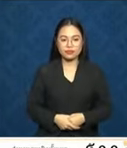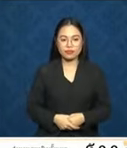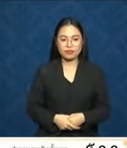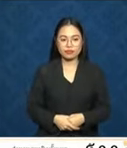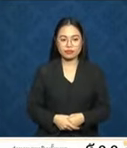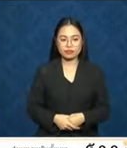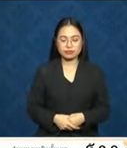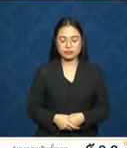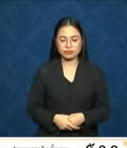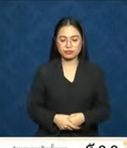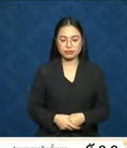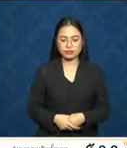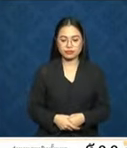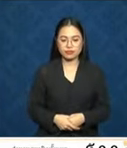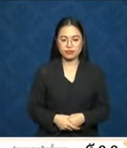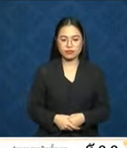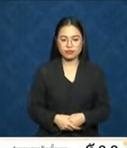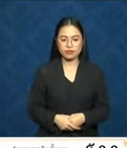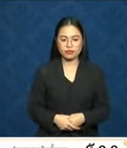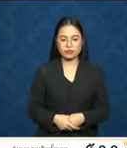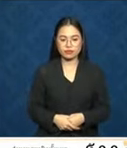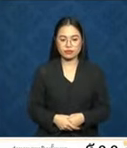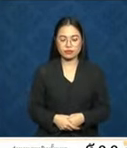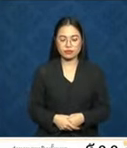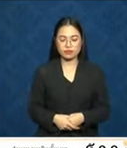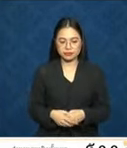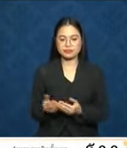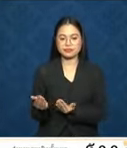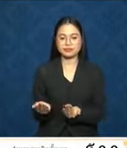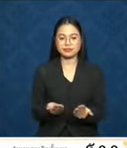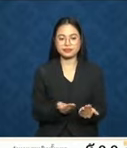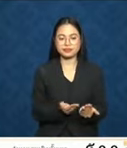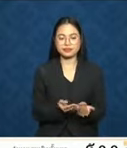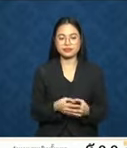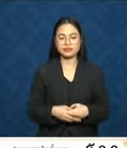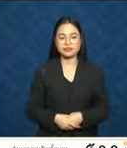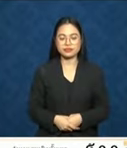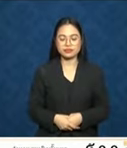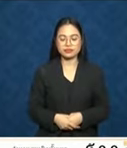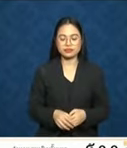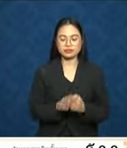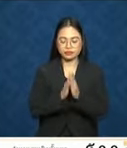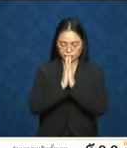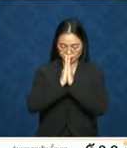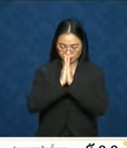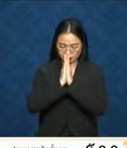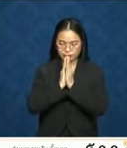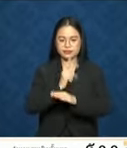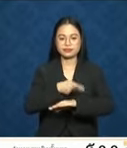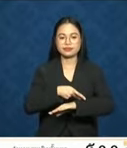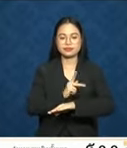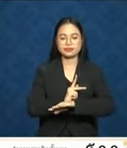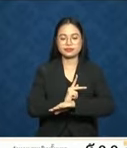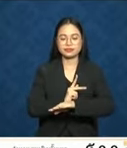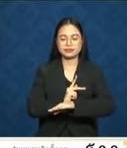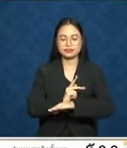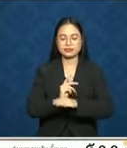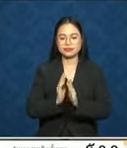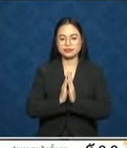ต่อไปก็เชิญท่านวรนัท ชานุกูลครับ ท่านประธานที่เคารพผมได้แพทย์วรรณรัตน์ ชานุ